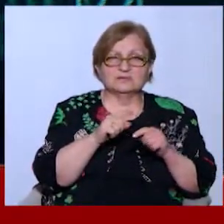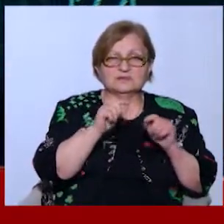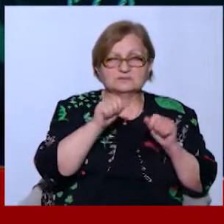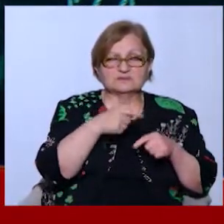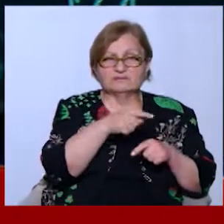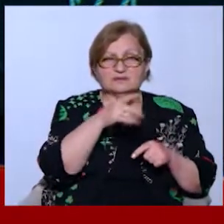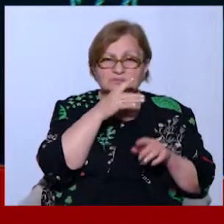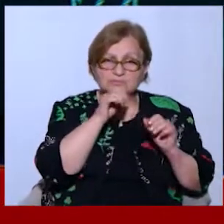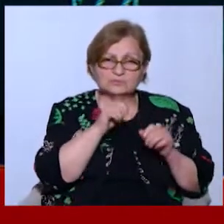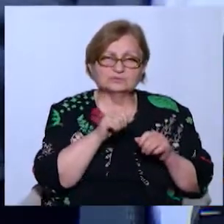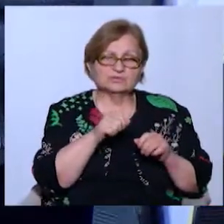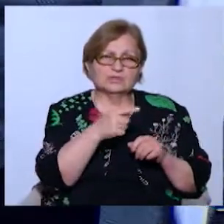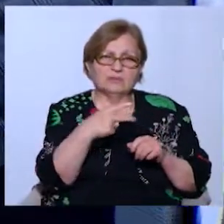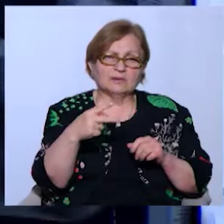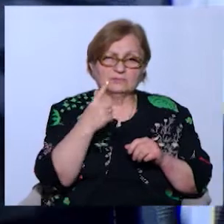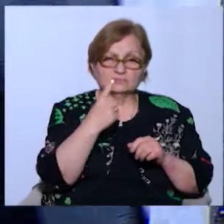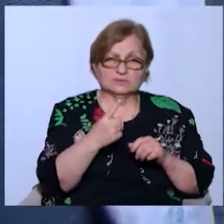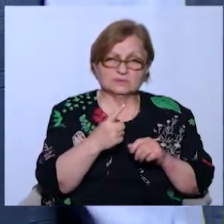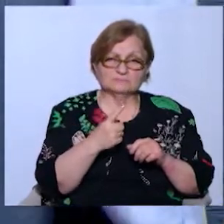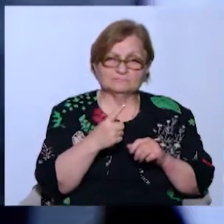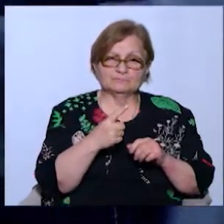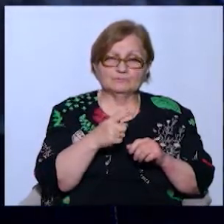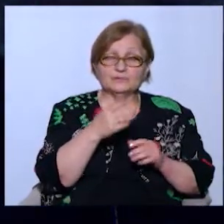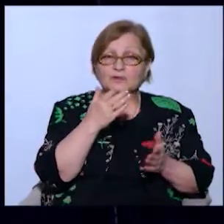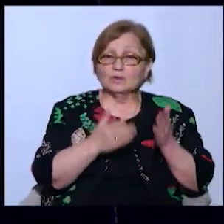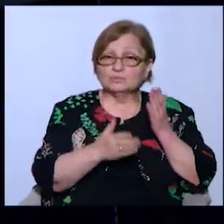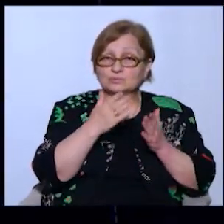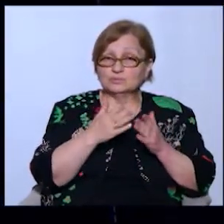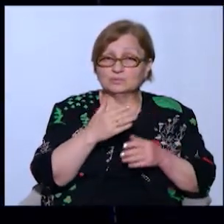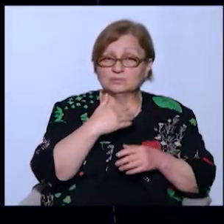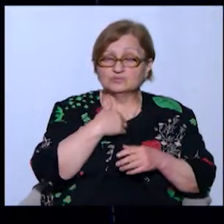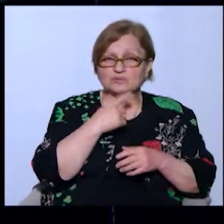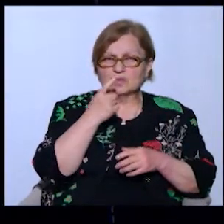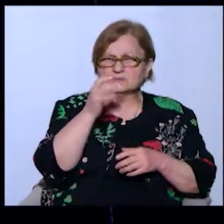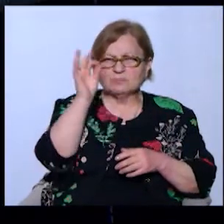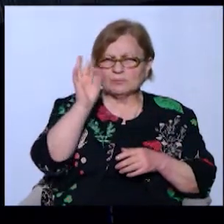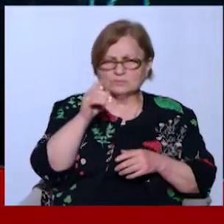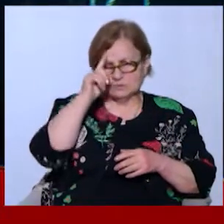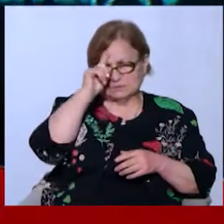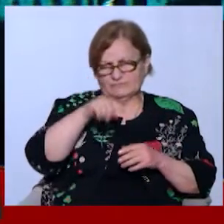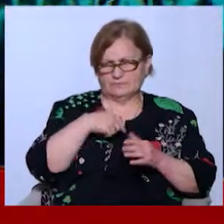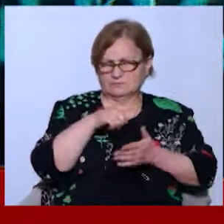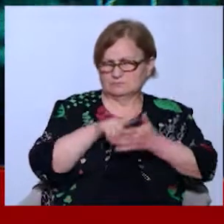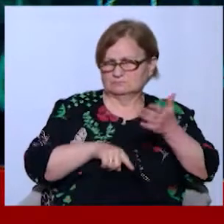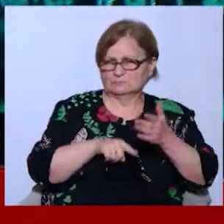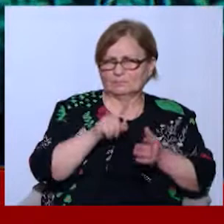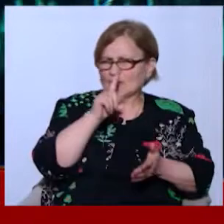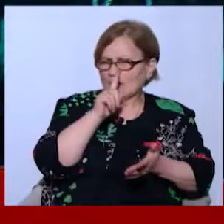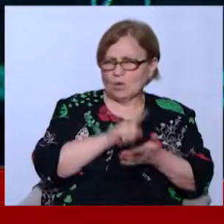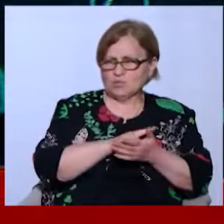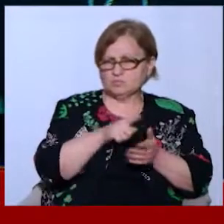ხდომილობის ალბათობაც იყოს ერთი. ეს არის იმ შემთხვევაში, თუ ჩვენ 100%-ით ვარ დარწმუნებული, უეჭველად